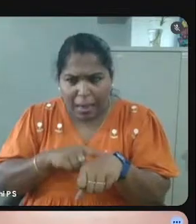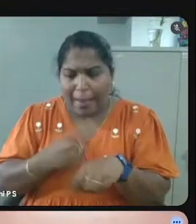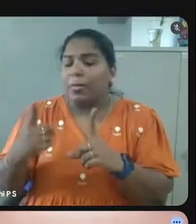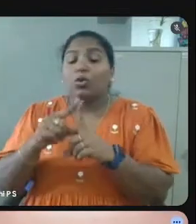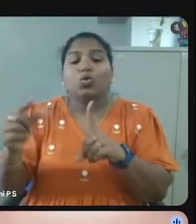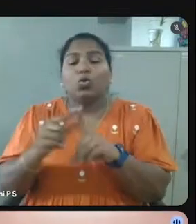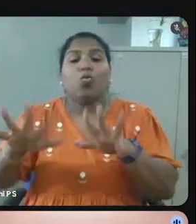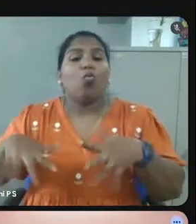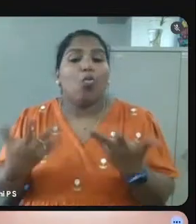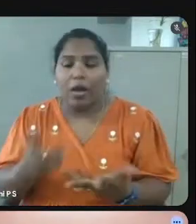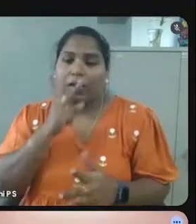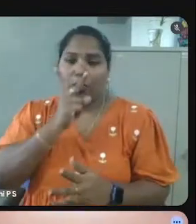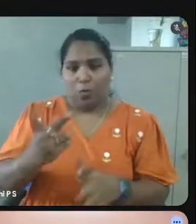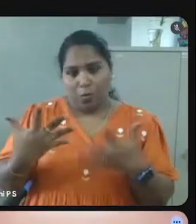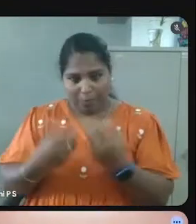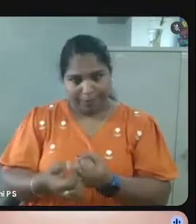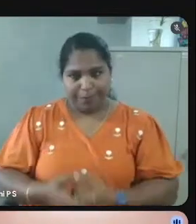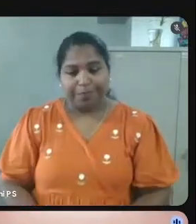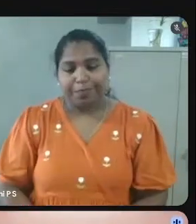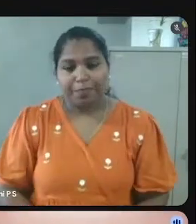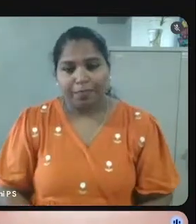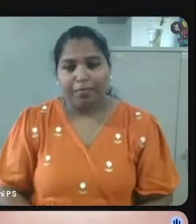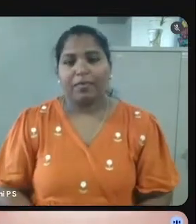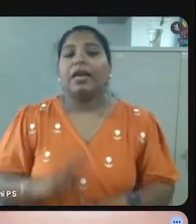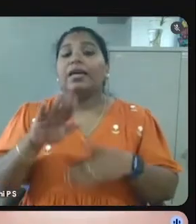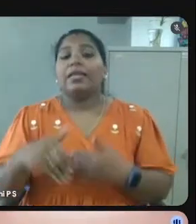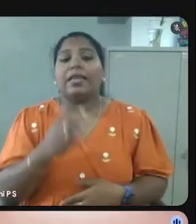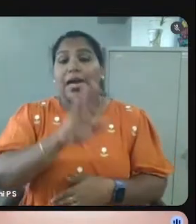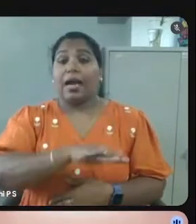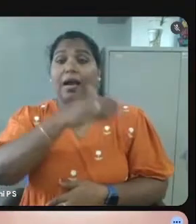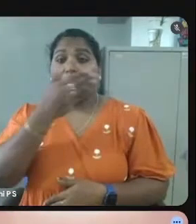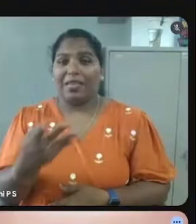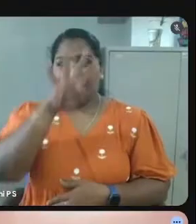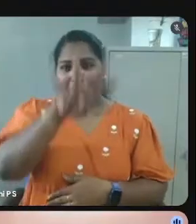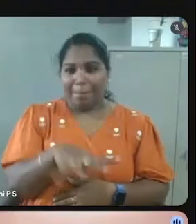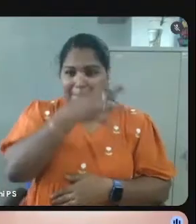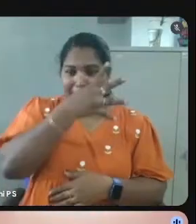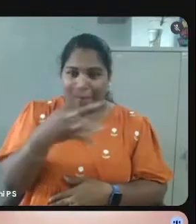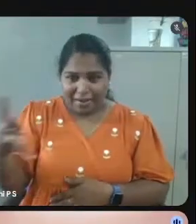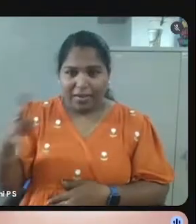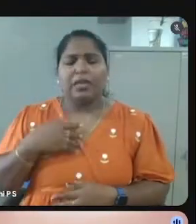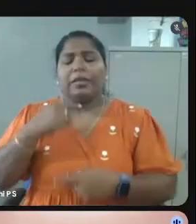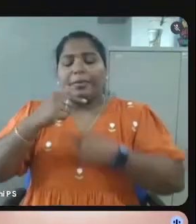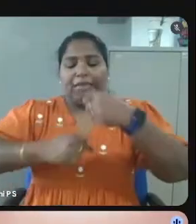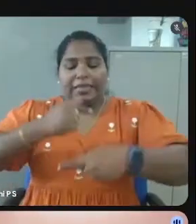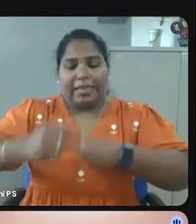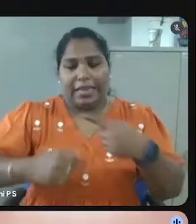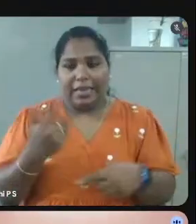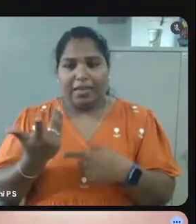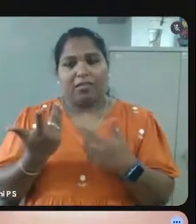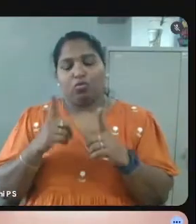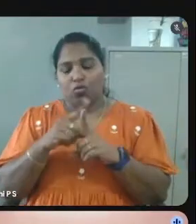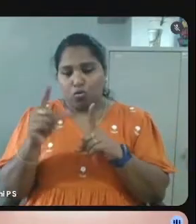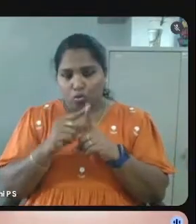നോക്കാൻ തോന്നുന്നു. പെർഫോമൻസ് പാറ്റേണോട് കൂടി പോയാലോ ഹാബിറ്റ്സ്, റൊട്ടീൻസ് ആൻഡ്